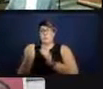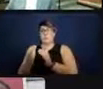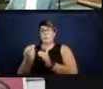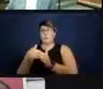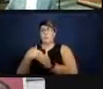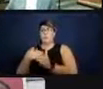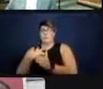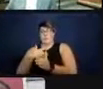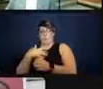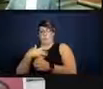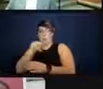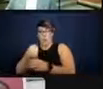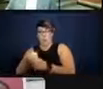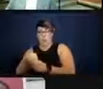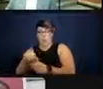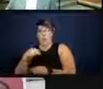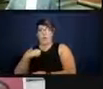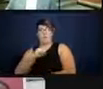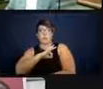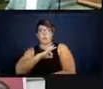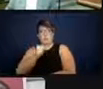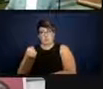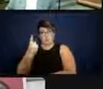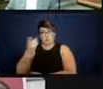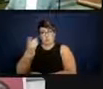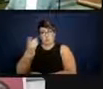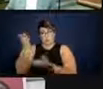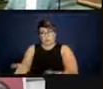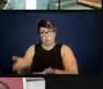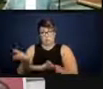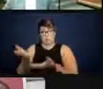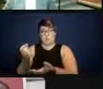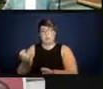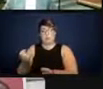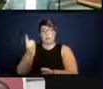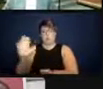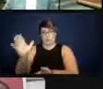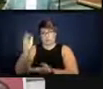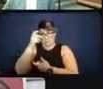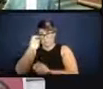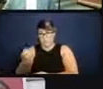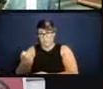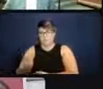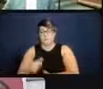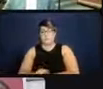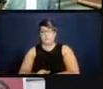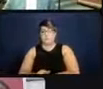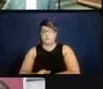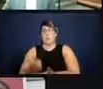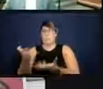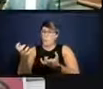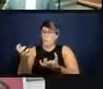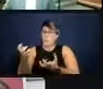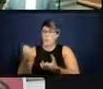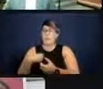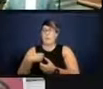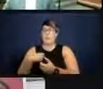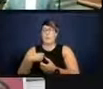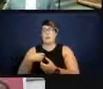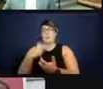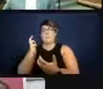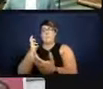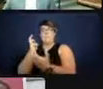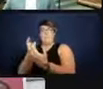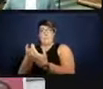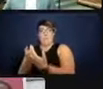يصبح للطلاب إحساس بالانتماء، شعور بالانتماء إلى هذه المباني، ويفهمون ما هي المصالح.